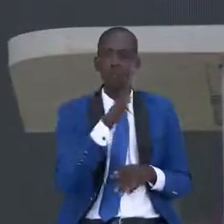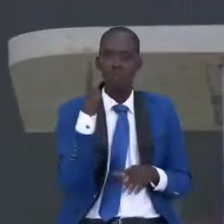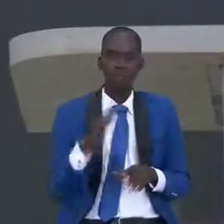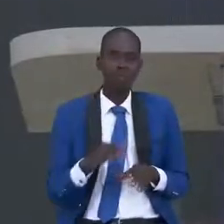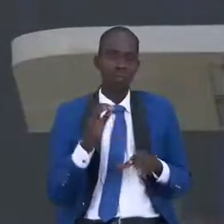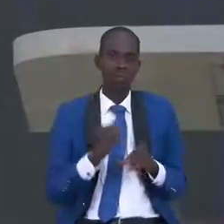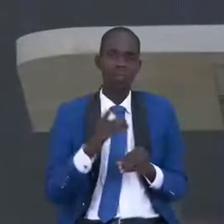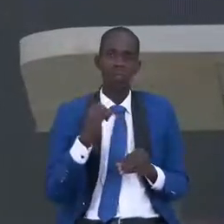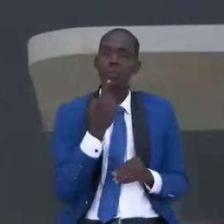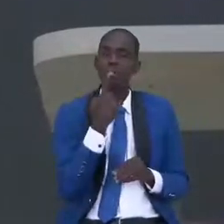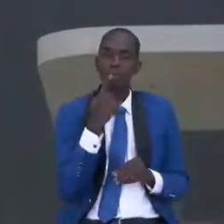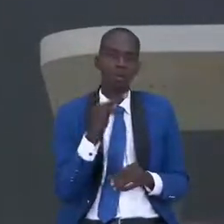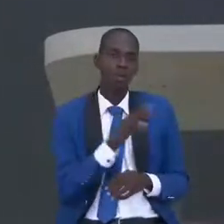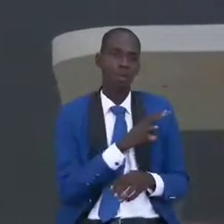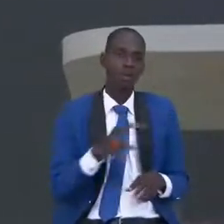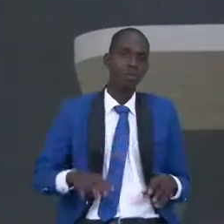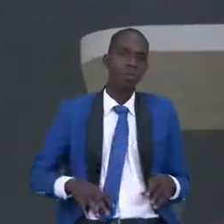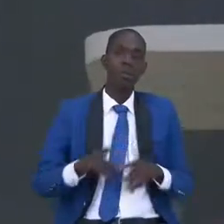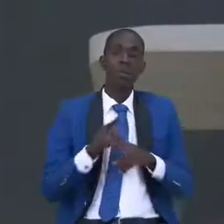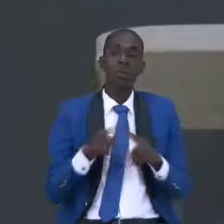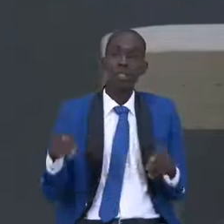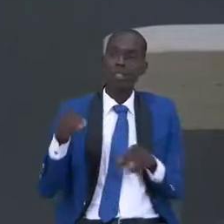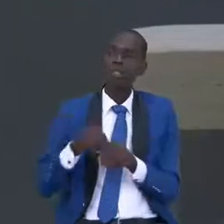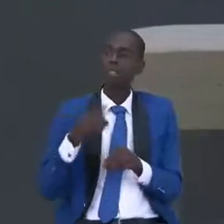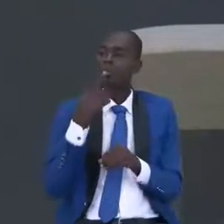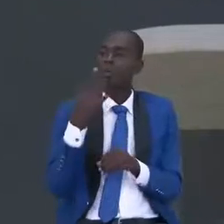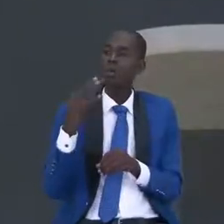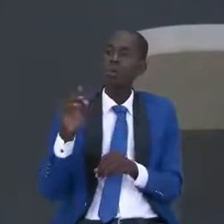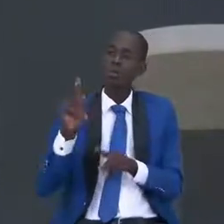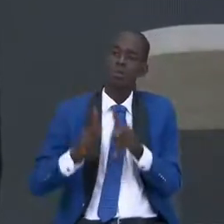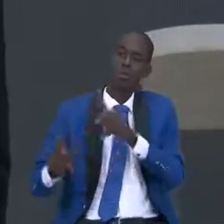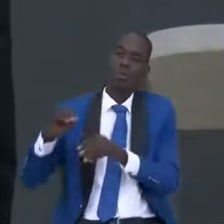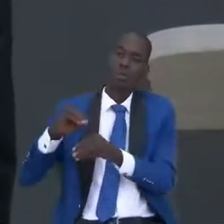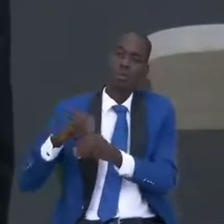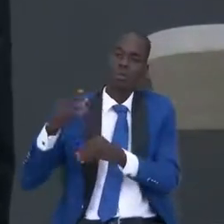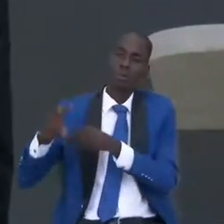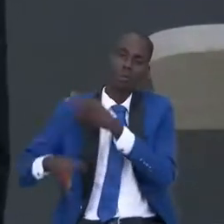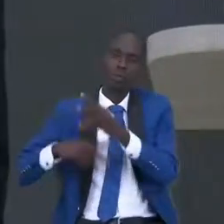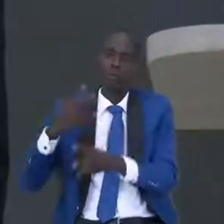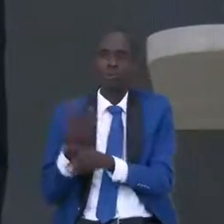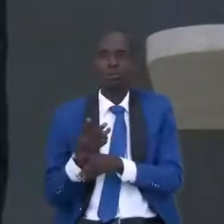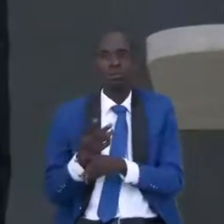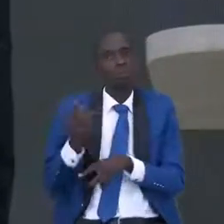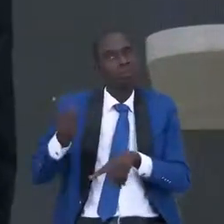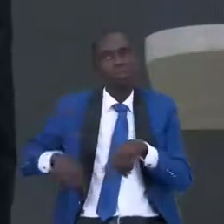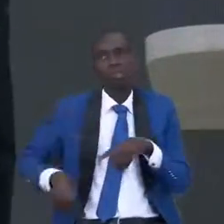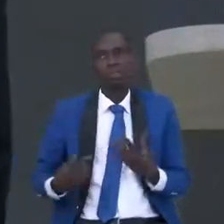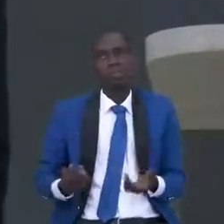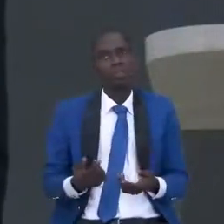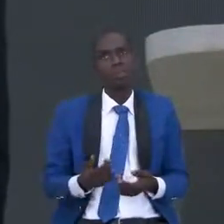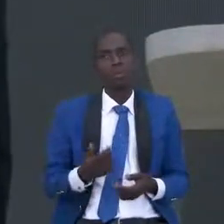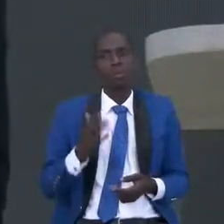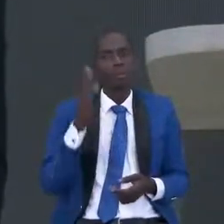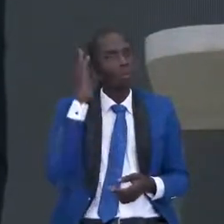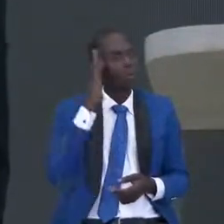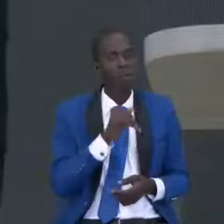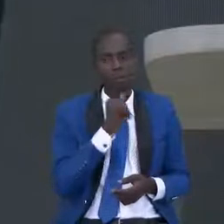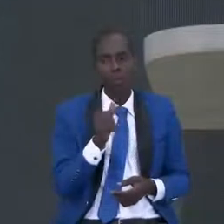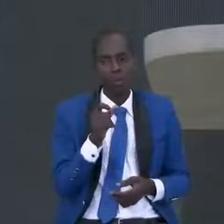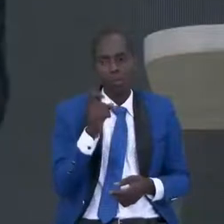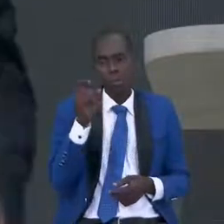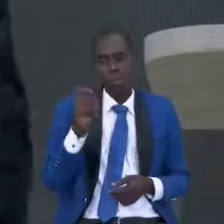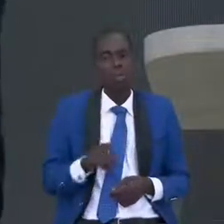Ces paroles n'étaient pas dans son dictionnaire. Dans le dictionnaire, je ne peux pas, du monde, je ne peux pas, je ne dois pas,